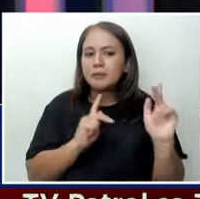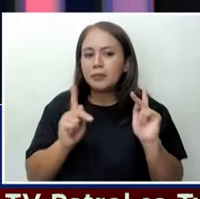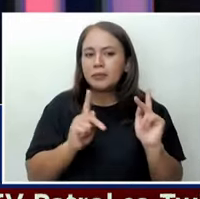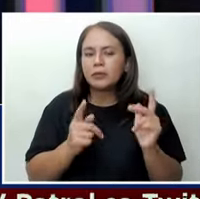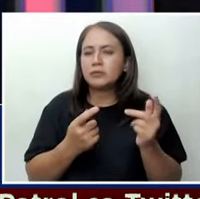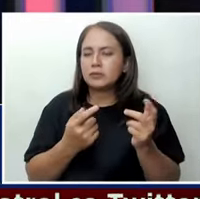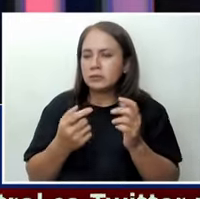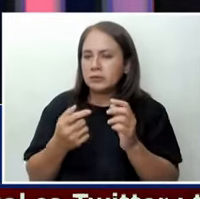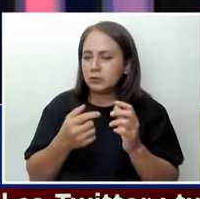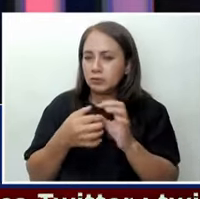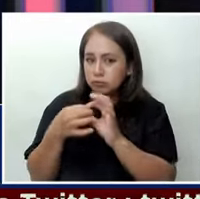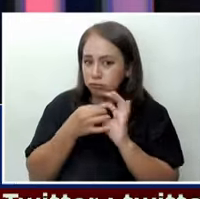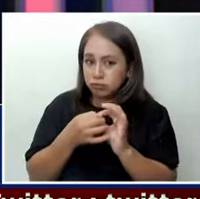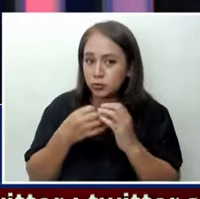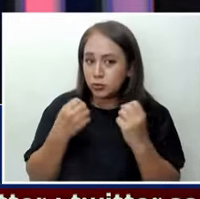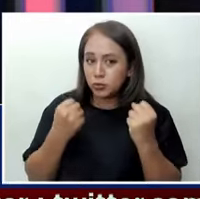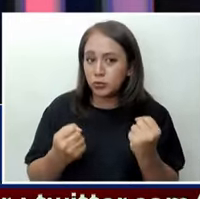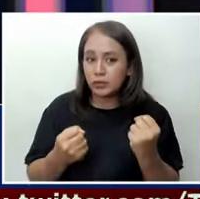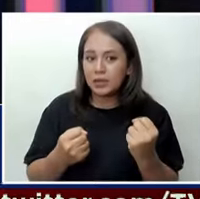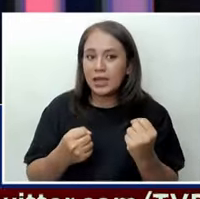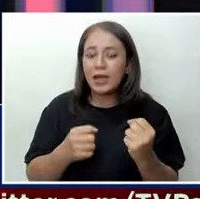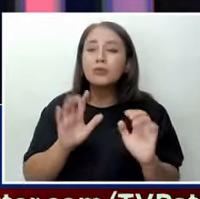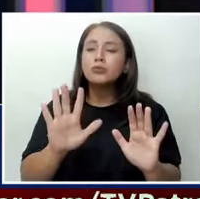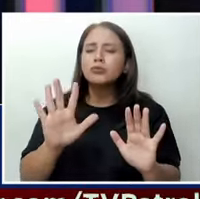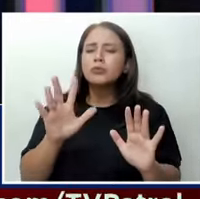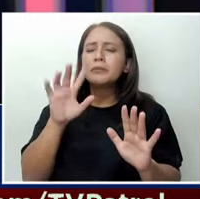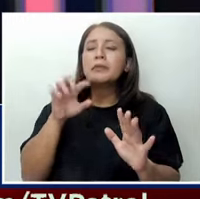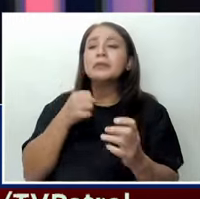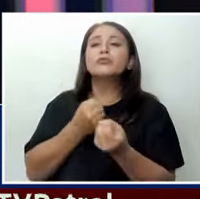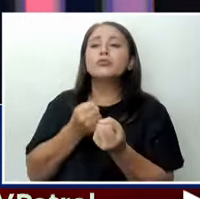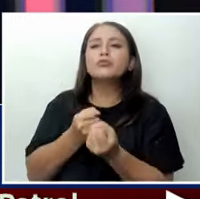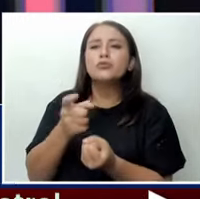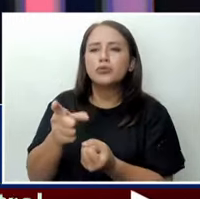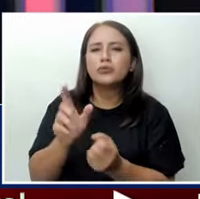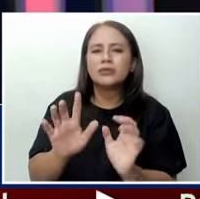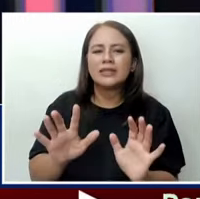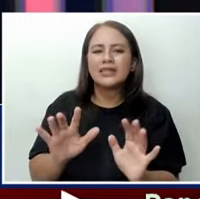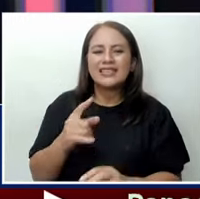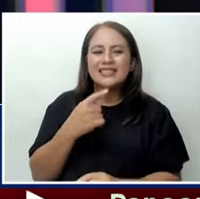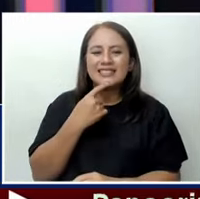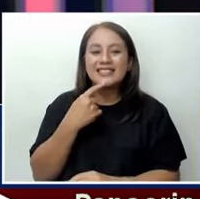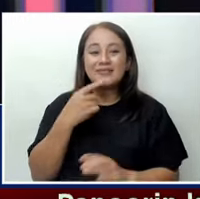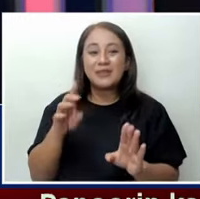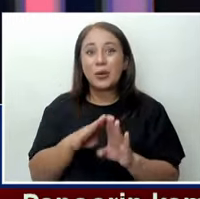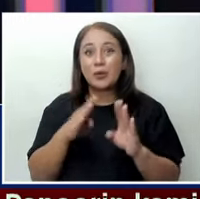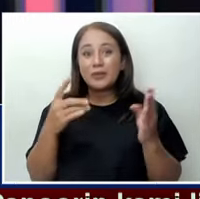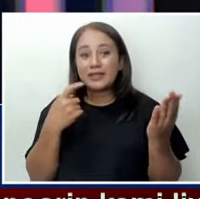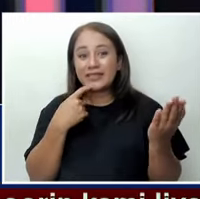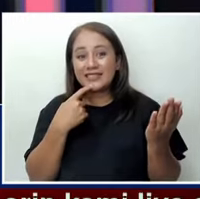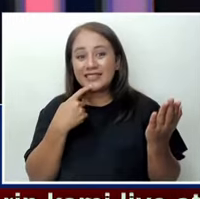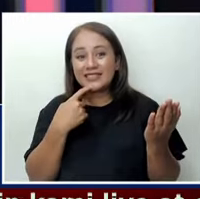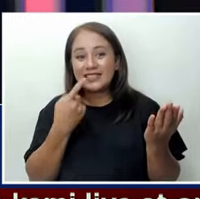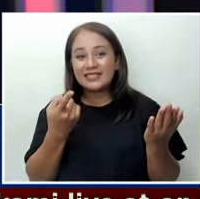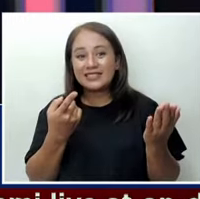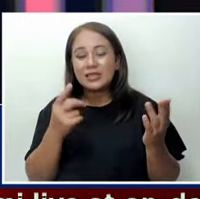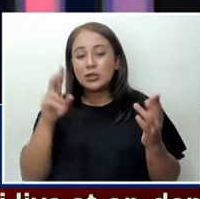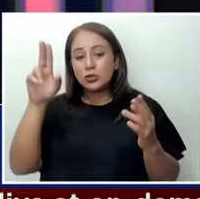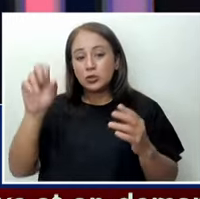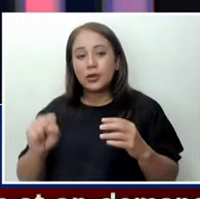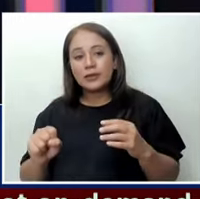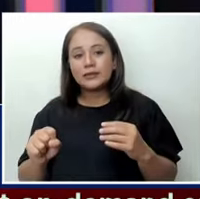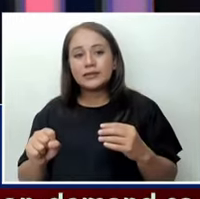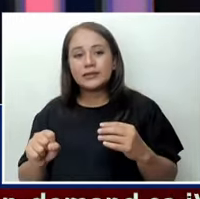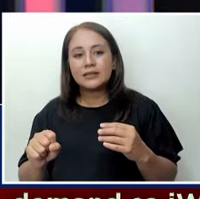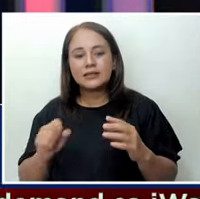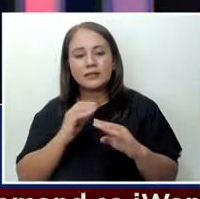strong, if you know I have your back, as we heard in your opening clips, we heard our U.S.